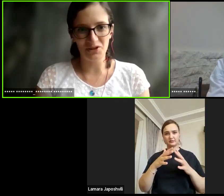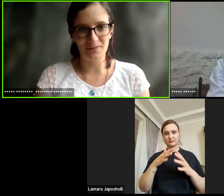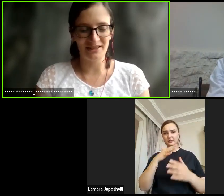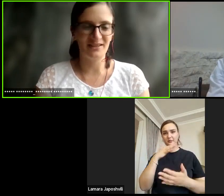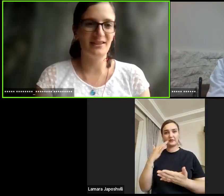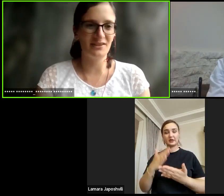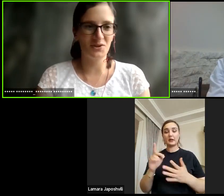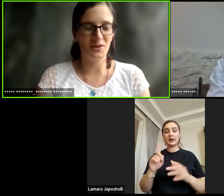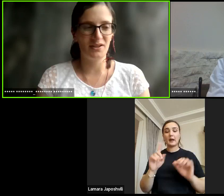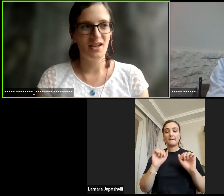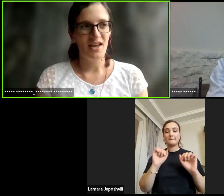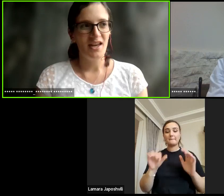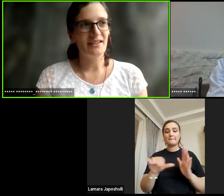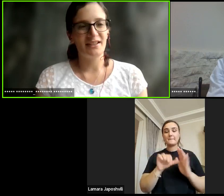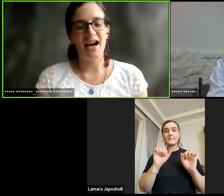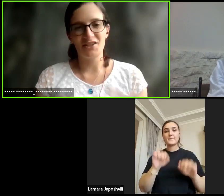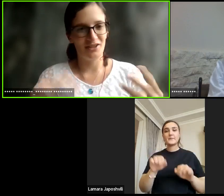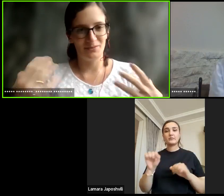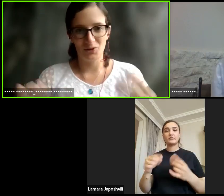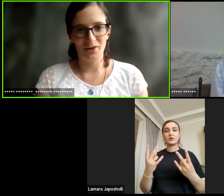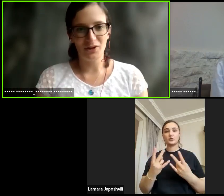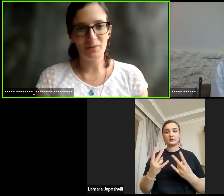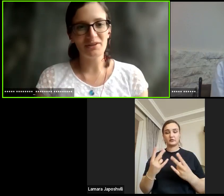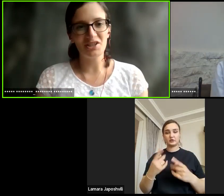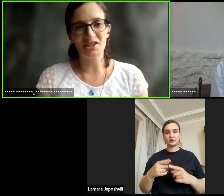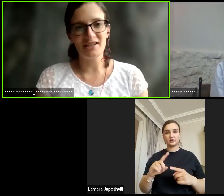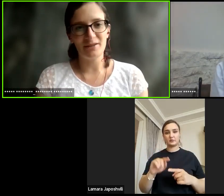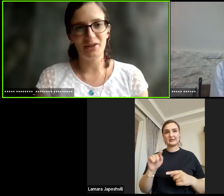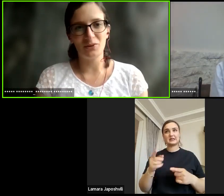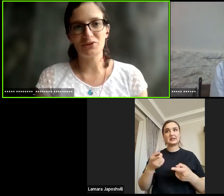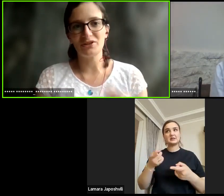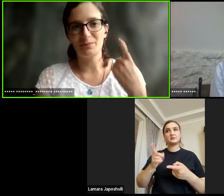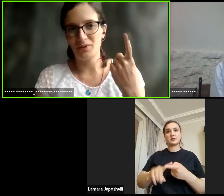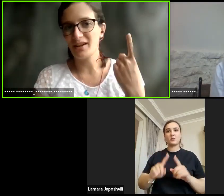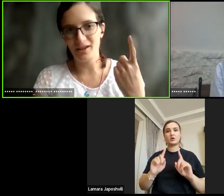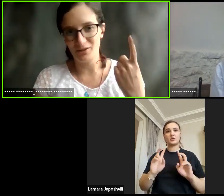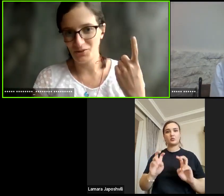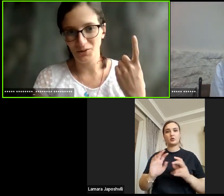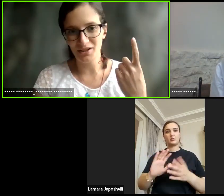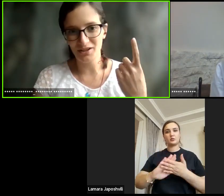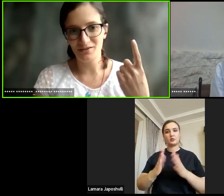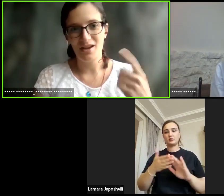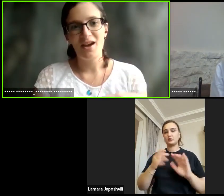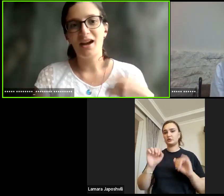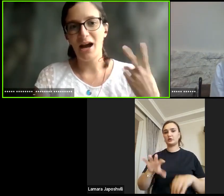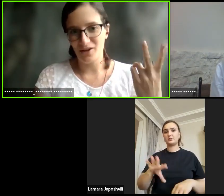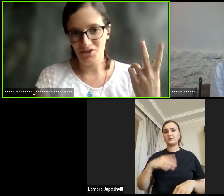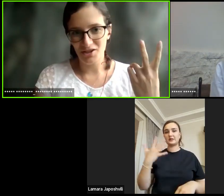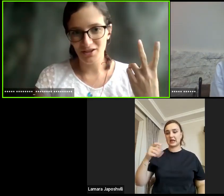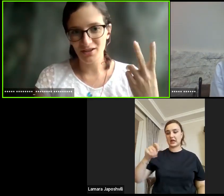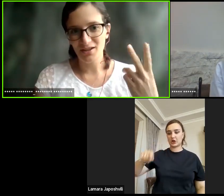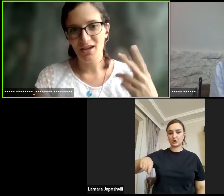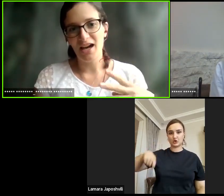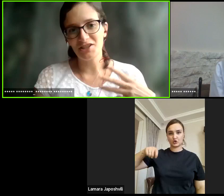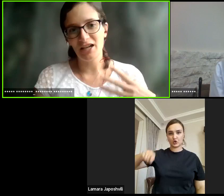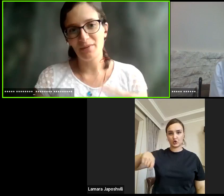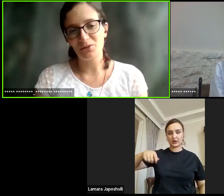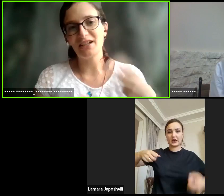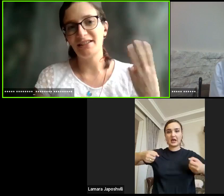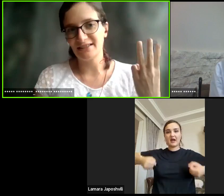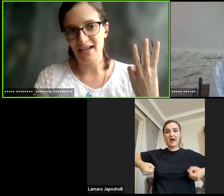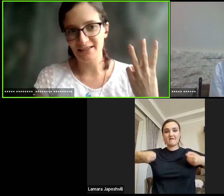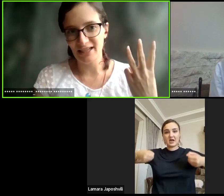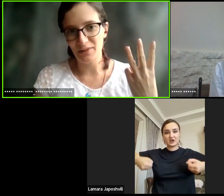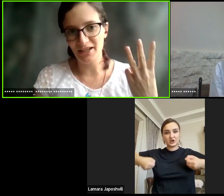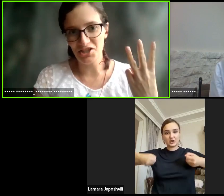საშუალებები გვჭირდება ძირითადად ჩვენ? ესე გააჩნია მდგომარეობებს, ეს შეიძლება იყოს პირველი ხელჯოხი, ყავარჯენი, ან შეიძლება